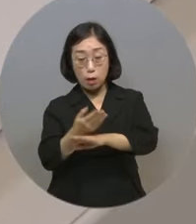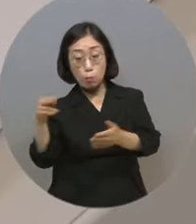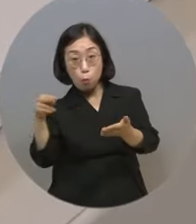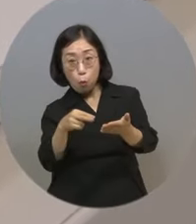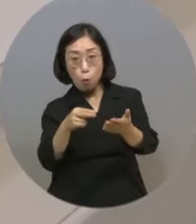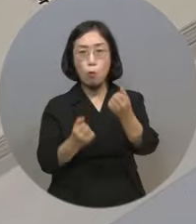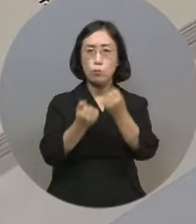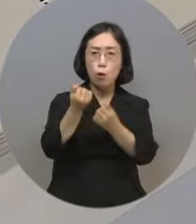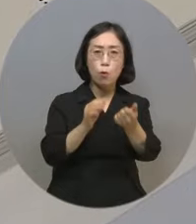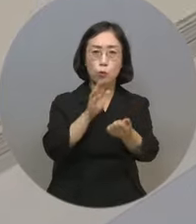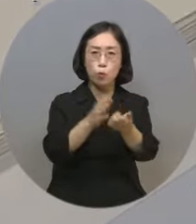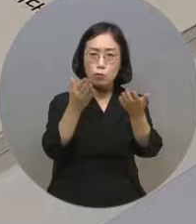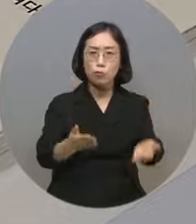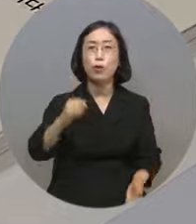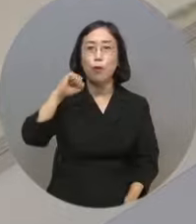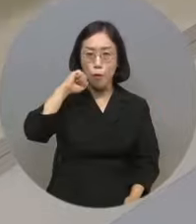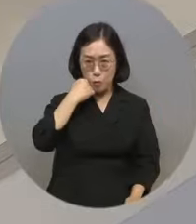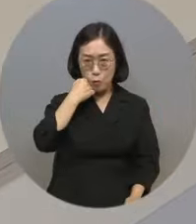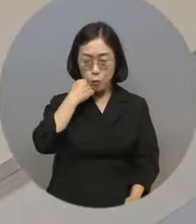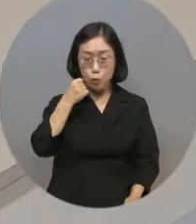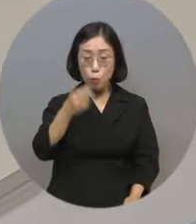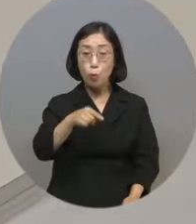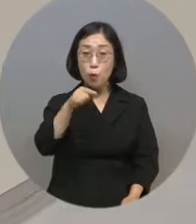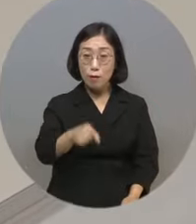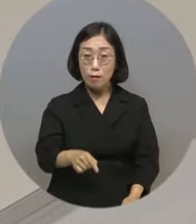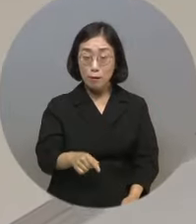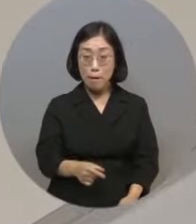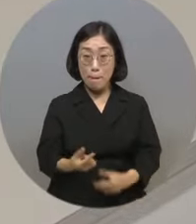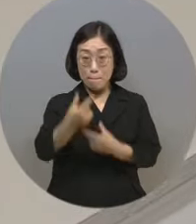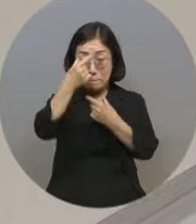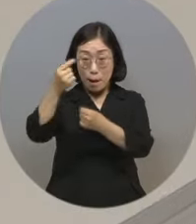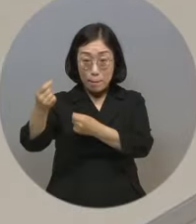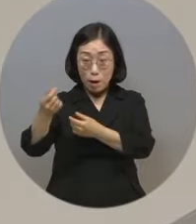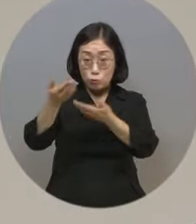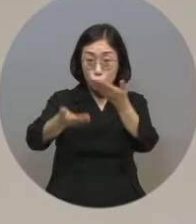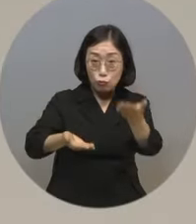어렵습니다. 이마저도 제시간에 보급되고 있지 않다는 문제가 있습니다.